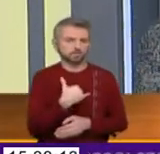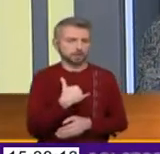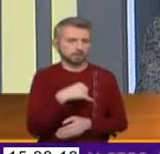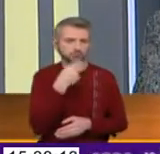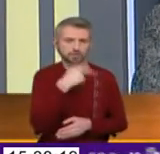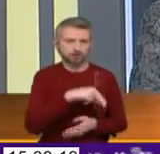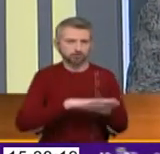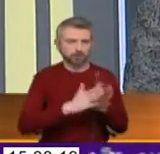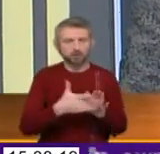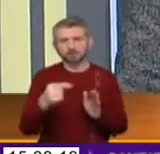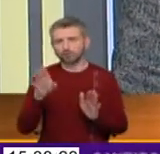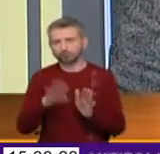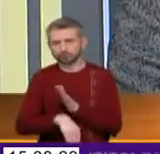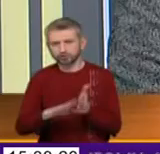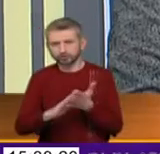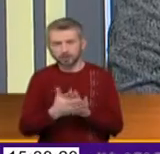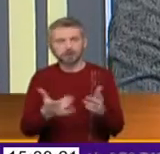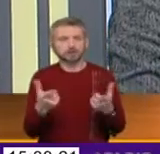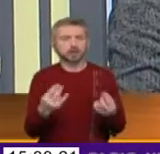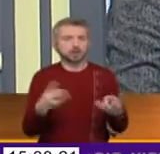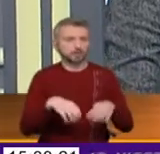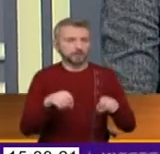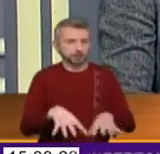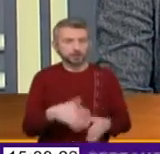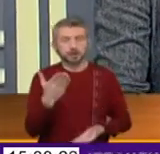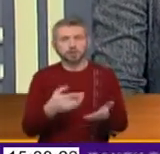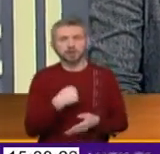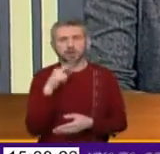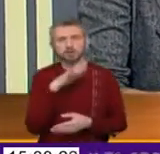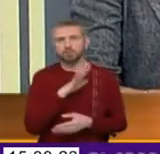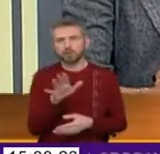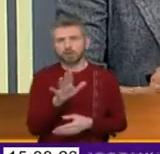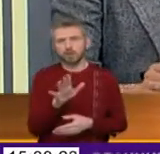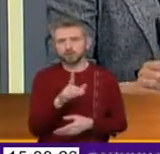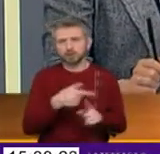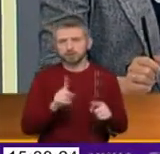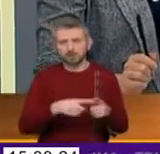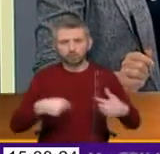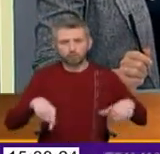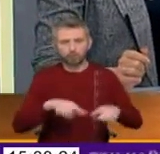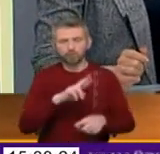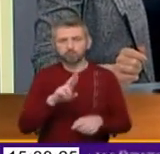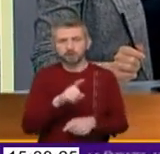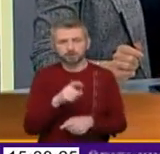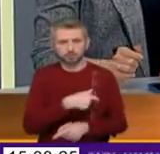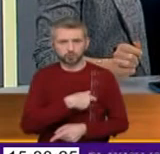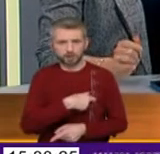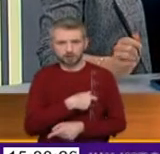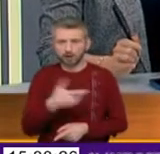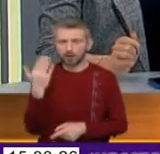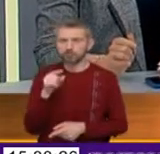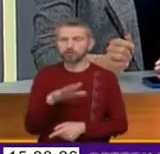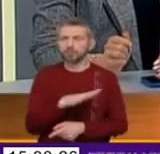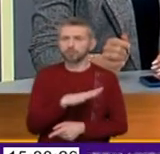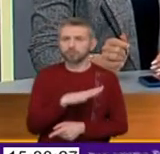найкраща ситуація, де найгірша і де треба вирішувати. Якщо я не помиляюся, знову ж таки, цей округ є без депутата, раніше тому